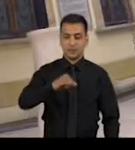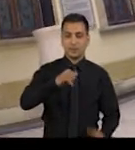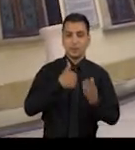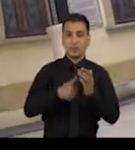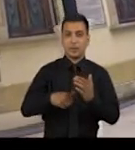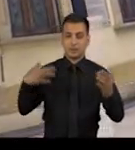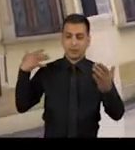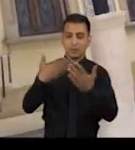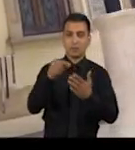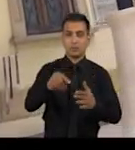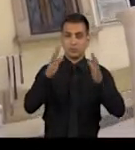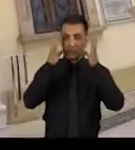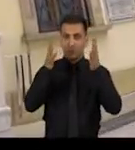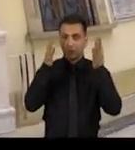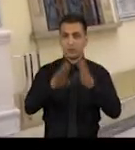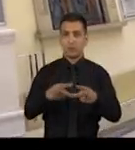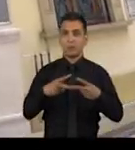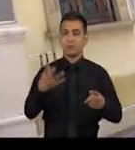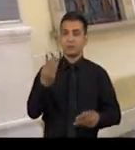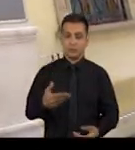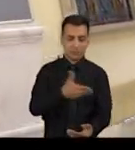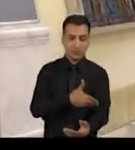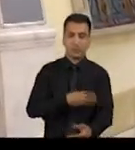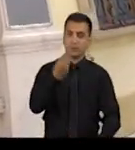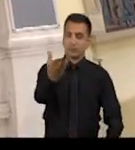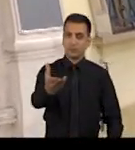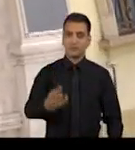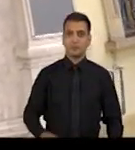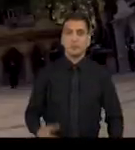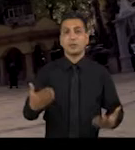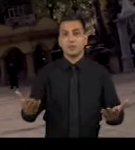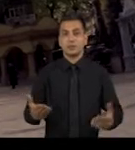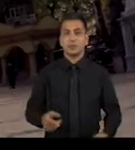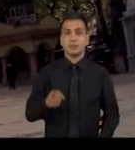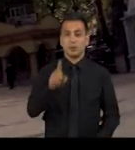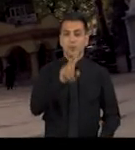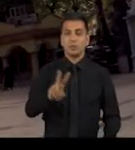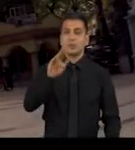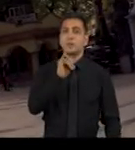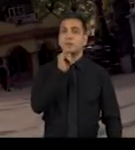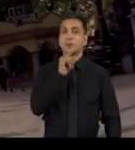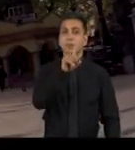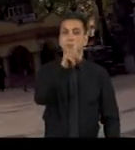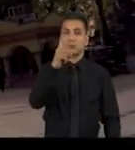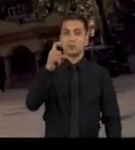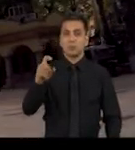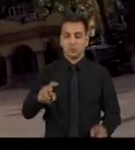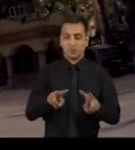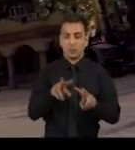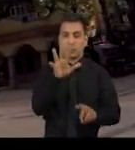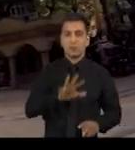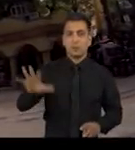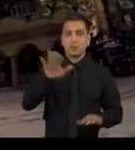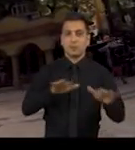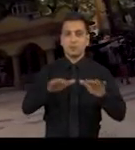Yakın tarihe kadar bu cami ibadete açık olarak hizmet vermiştir. Ancak 17 Ağustos